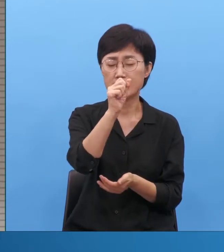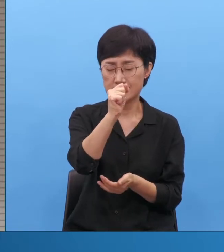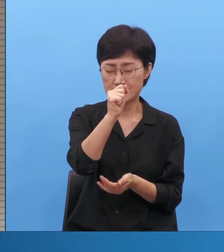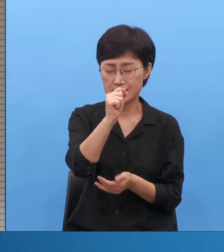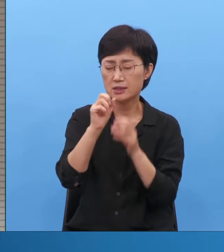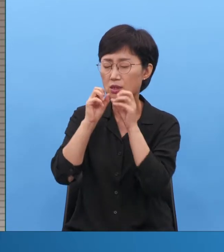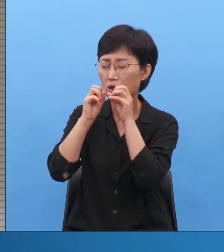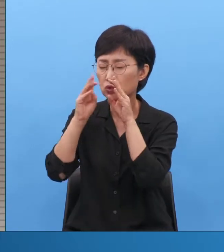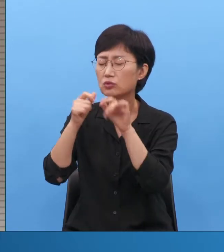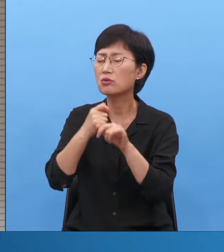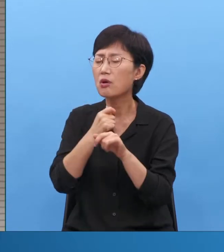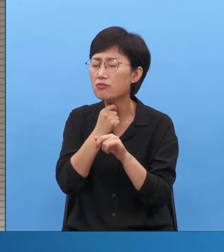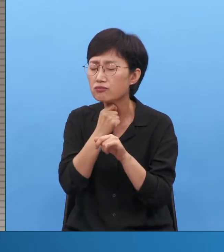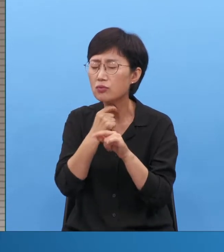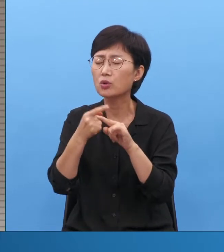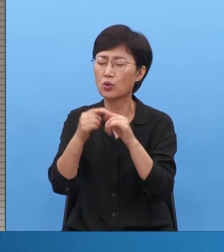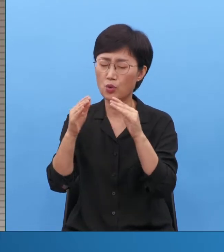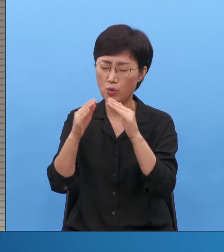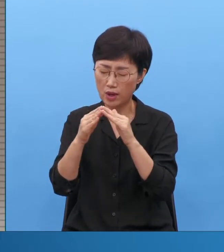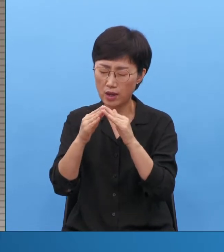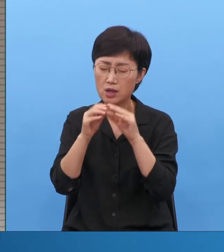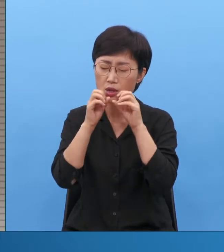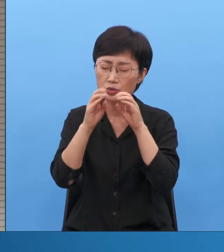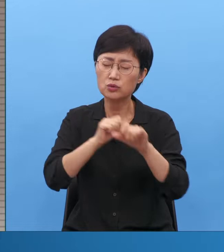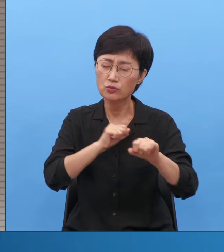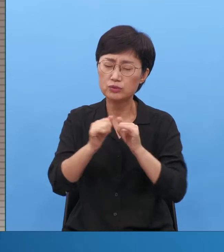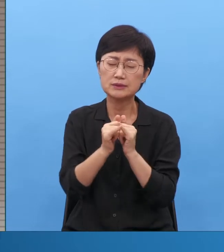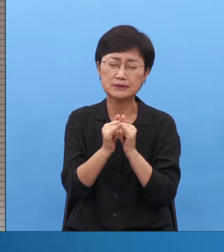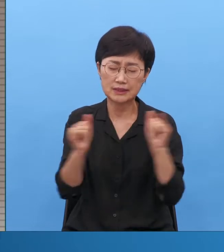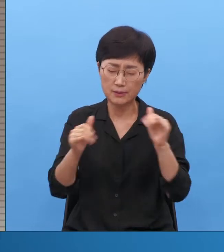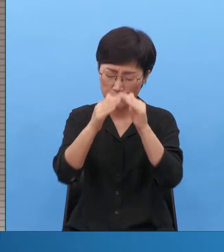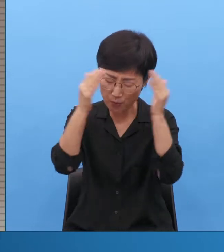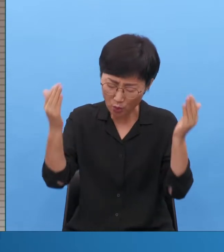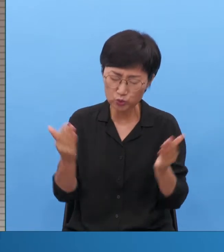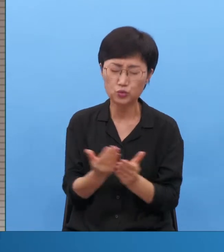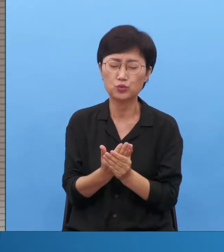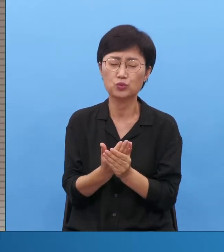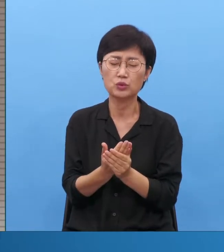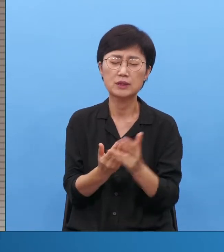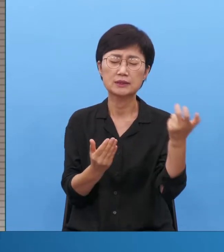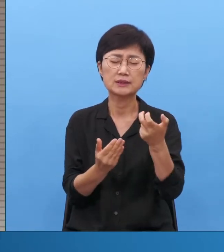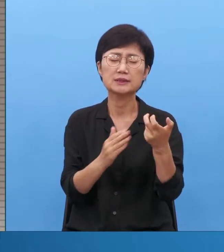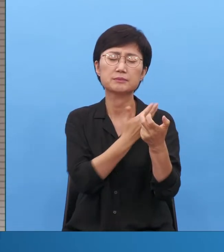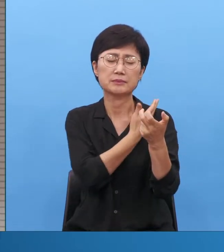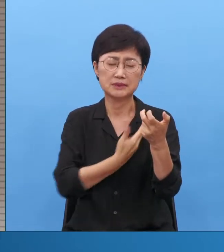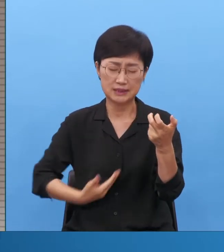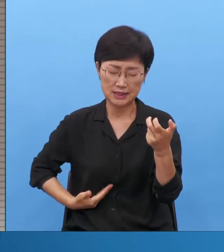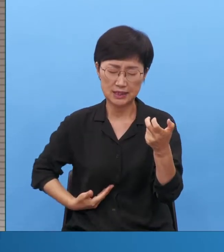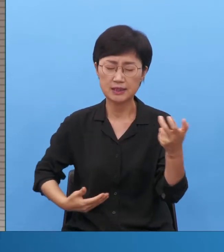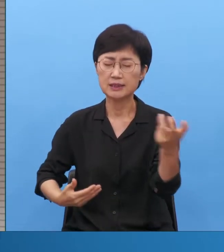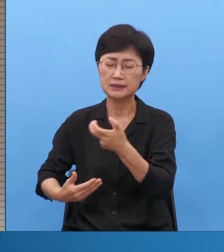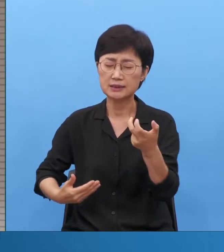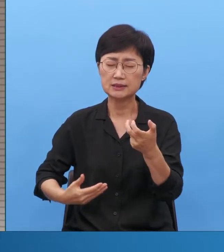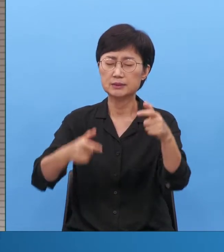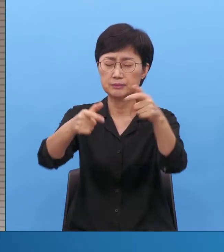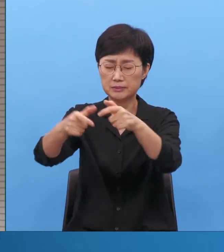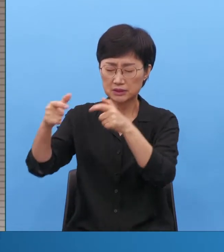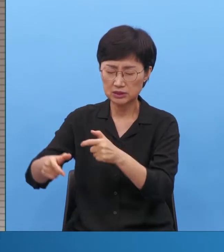전도 운동에 참여하는 모든 교회와 전도자를 통하여 70제자 70지역 70종족